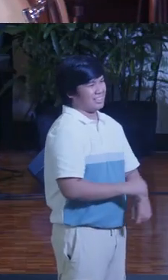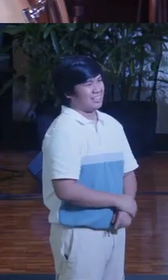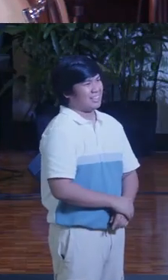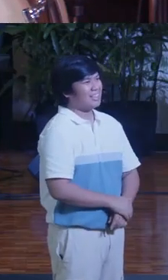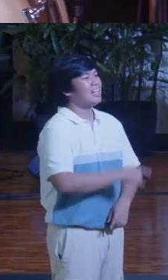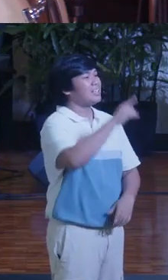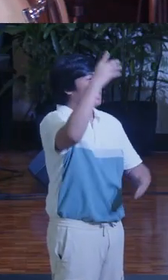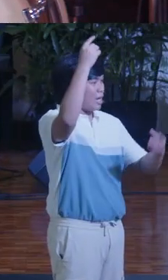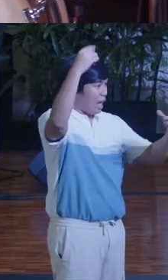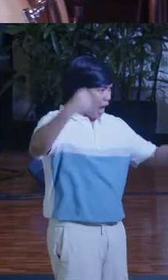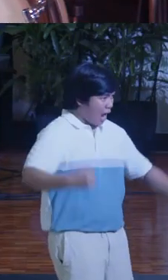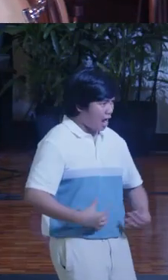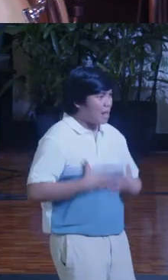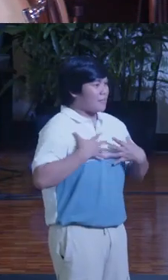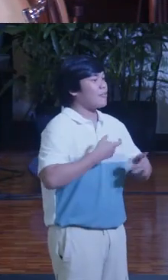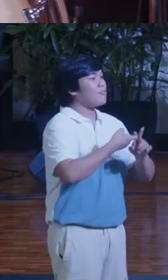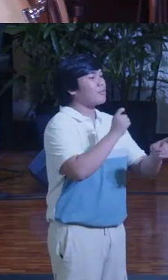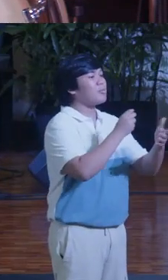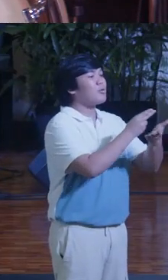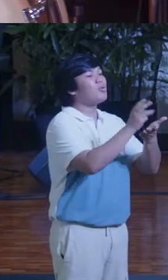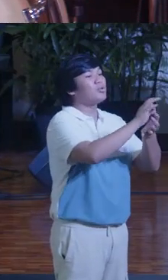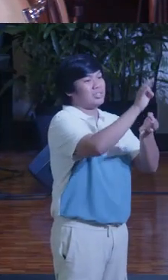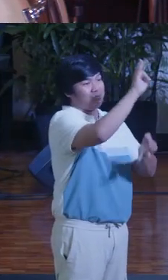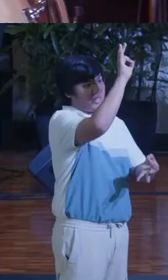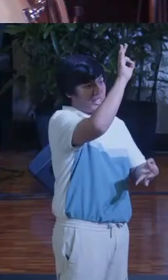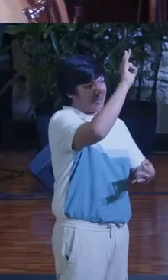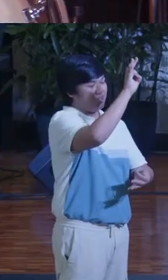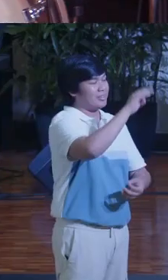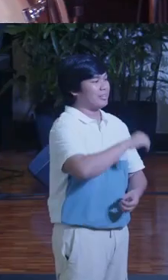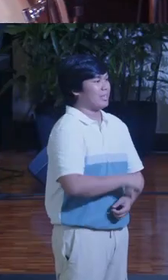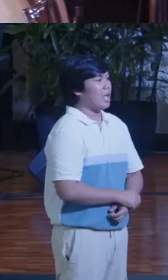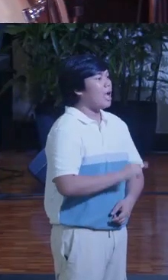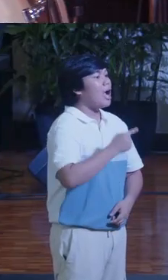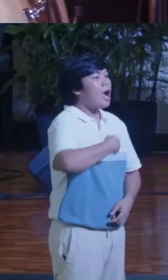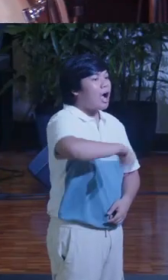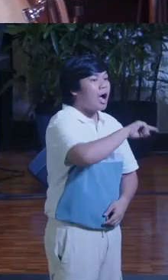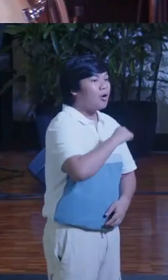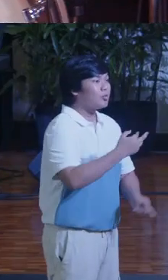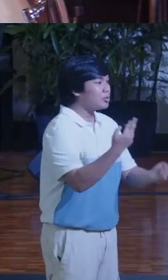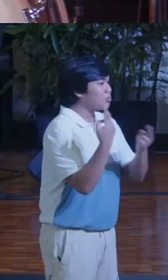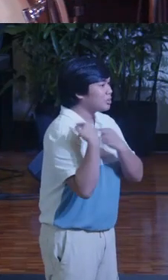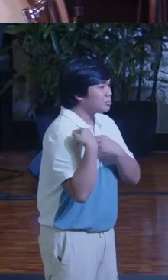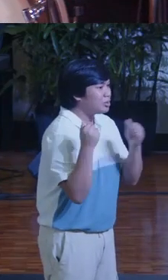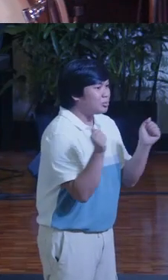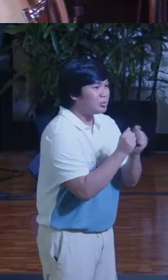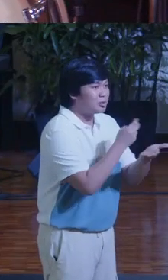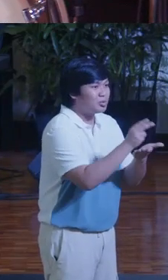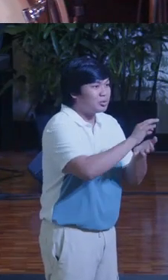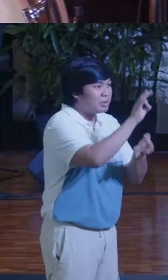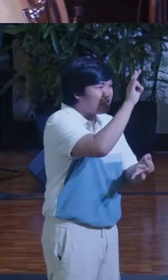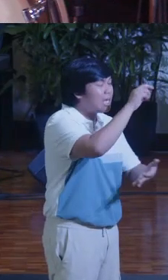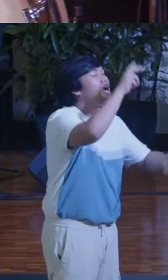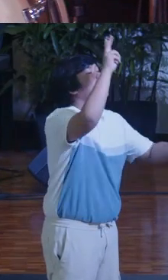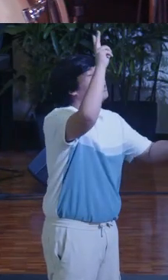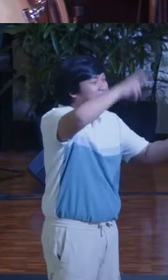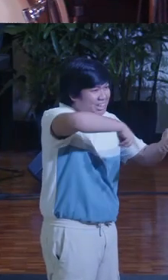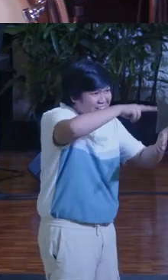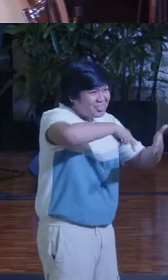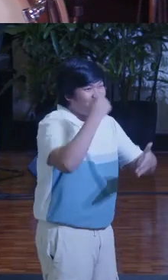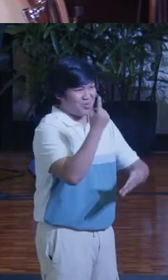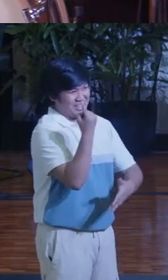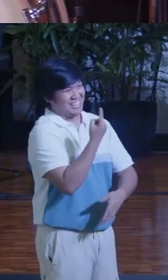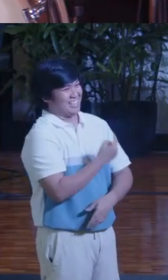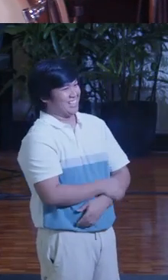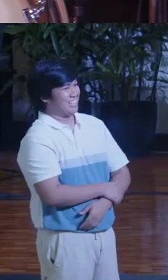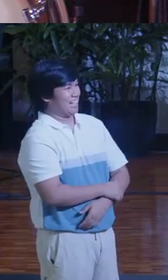at ini-interpret natin siya literally, hindi allegorically. Yung pong salitang